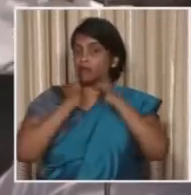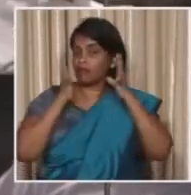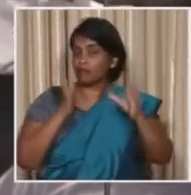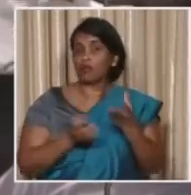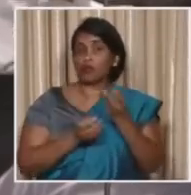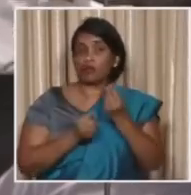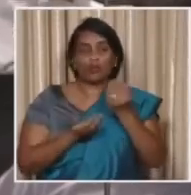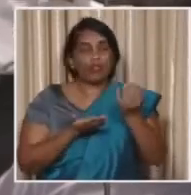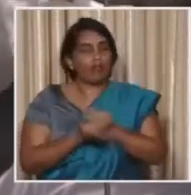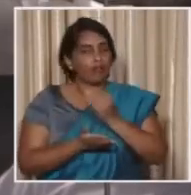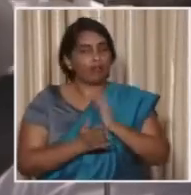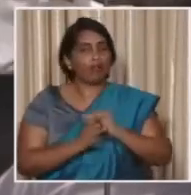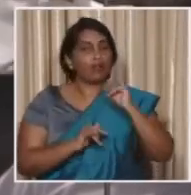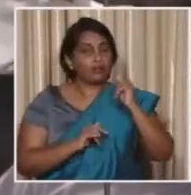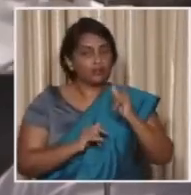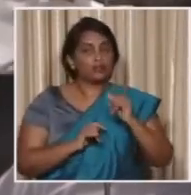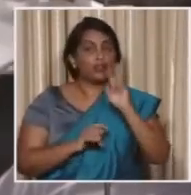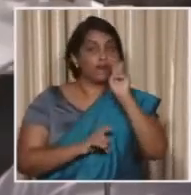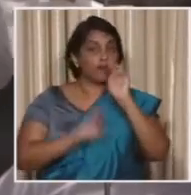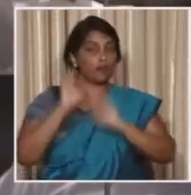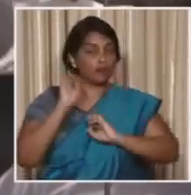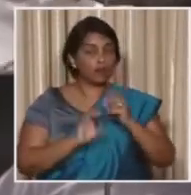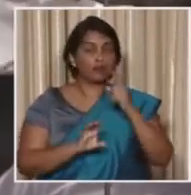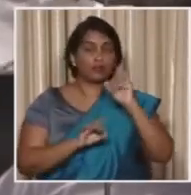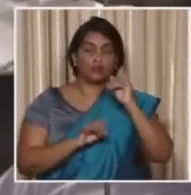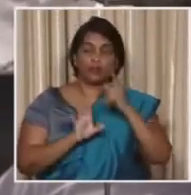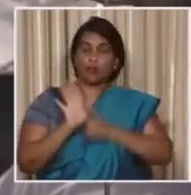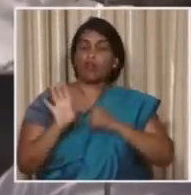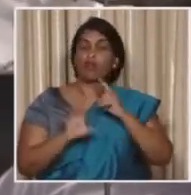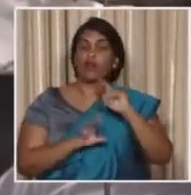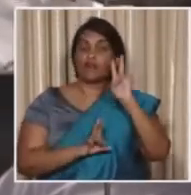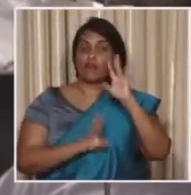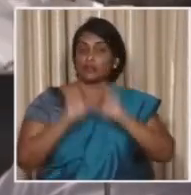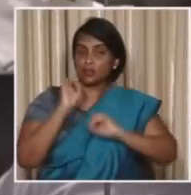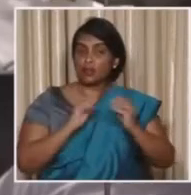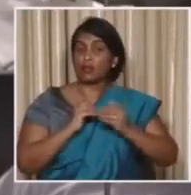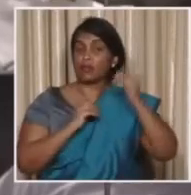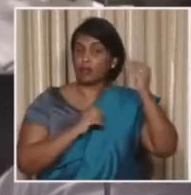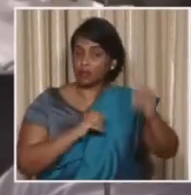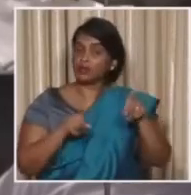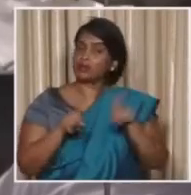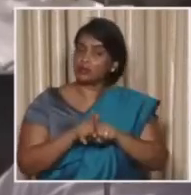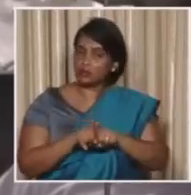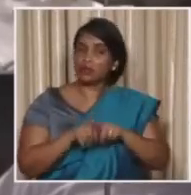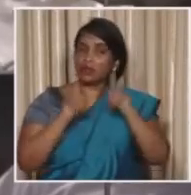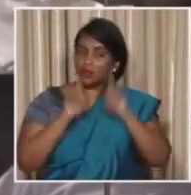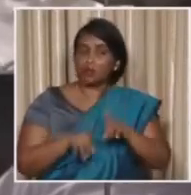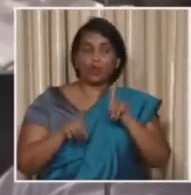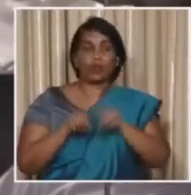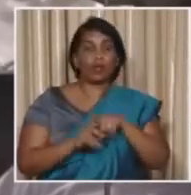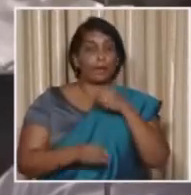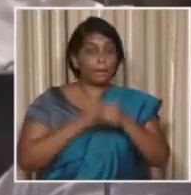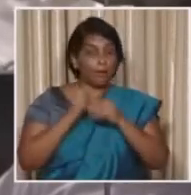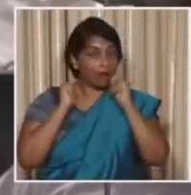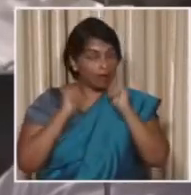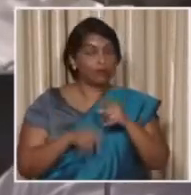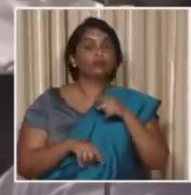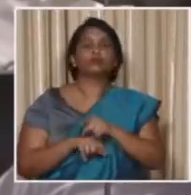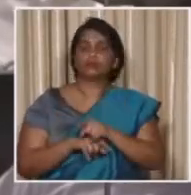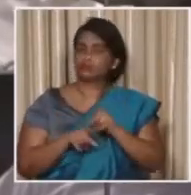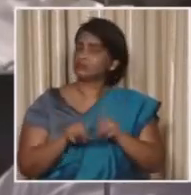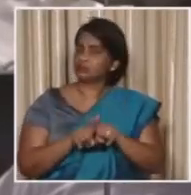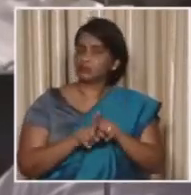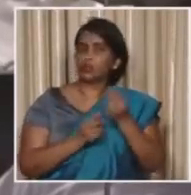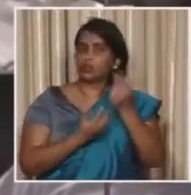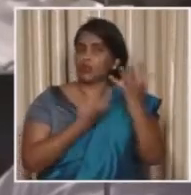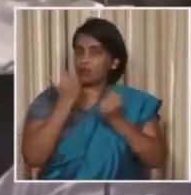මුදලක එපෙව්වා. සමාරවසරල සීර විස්සක්, සමාරවසරල සීර විසිිපාත්, ඉදිරි වසරල තේම තමයි මේක හරියට ආයෝජනය කරොත් ඒ ආකාරයට